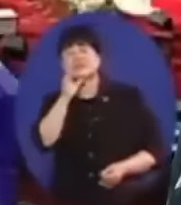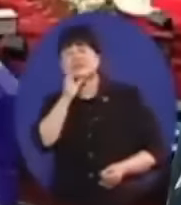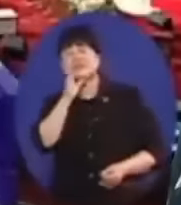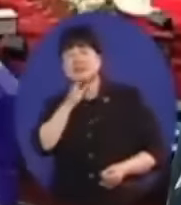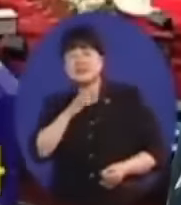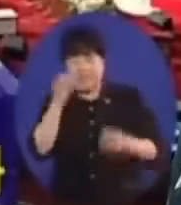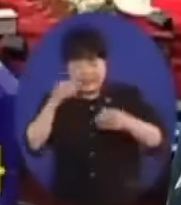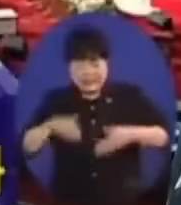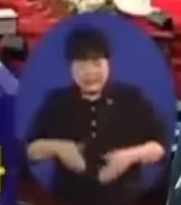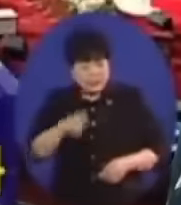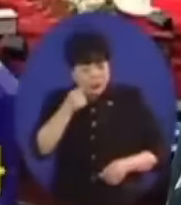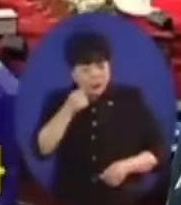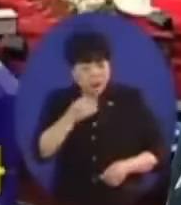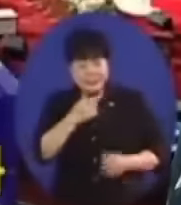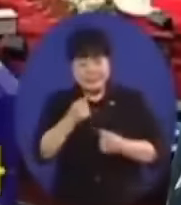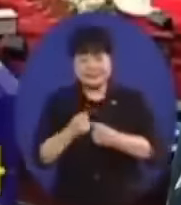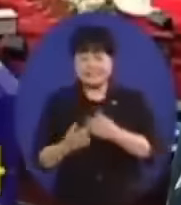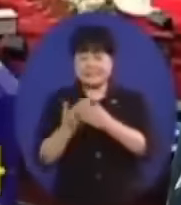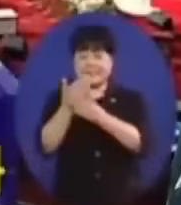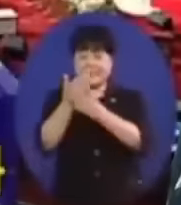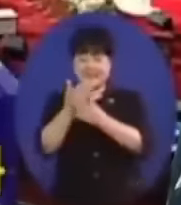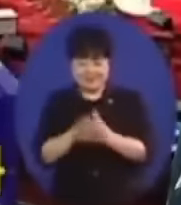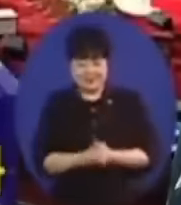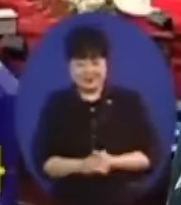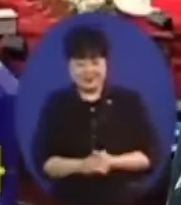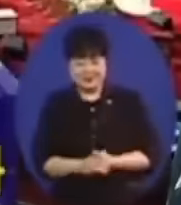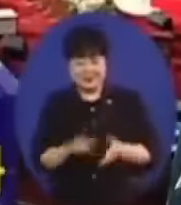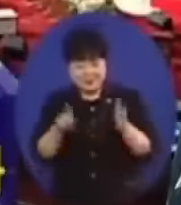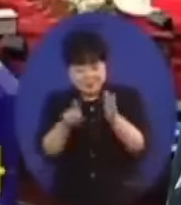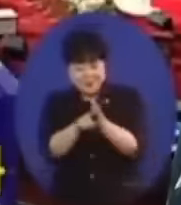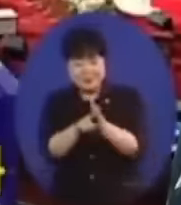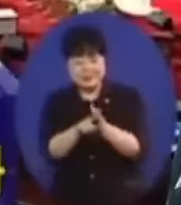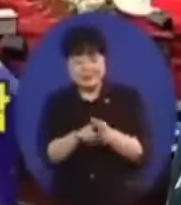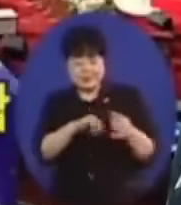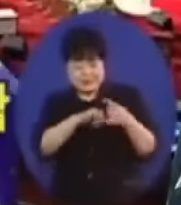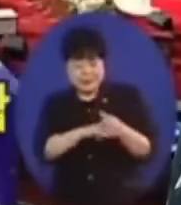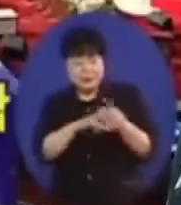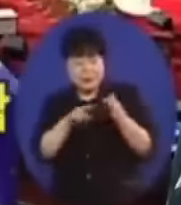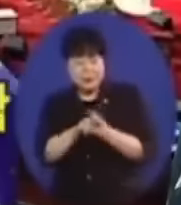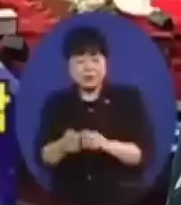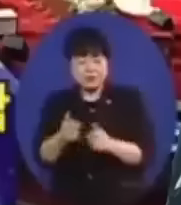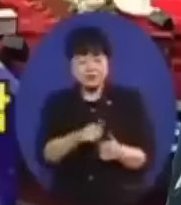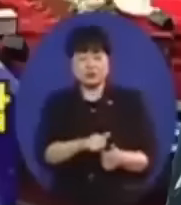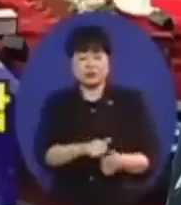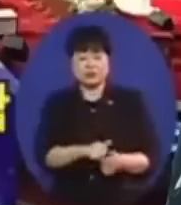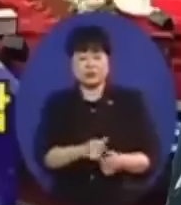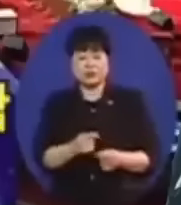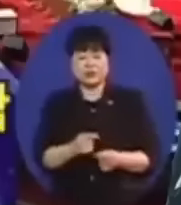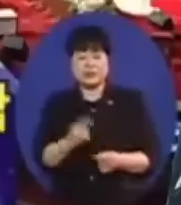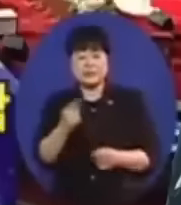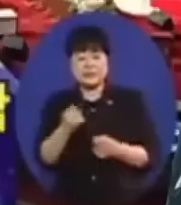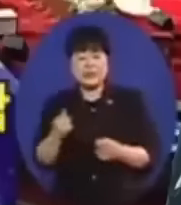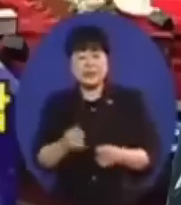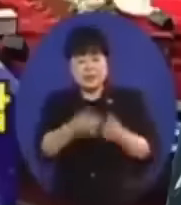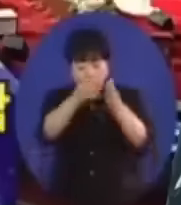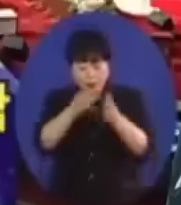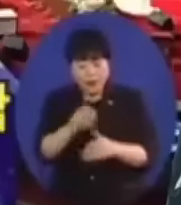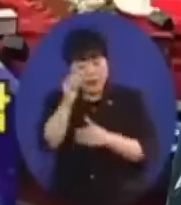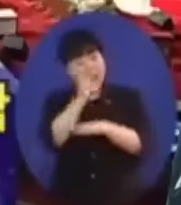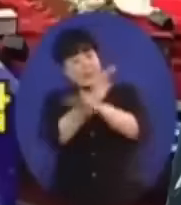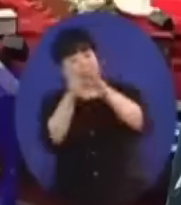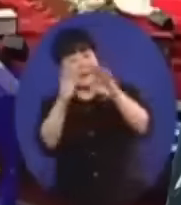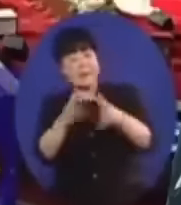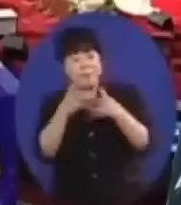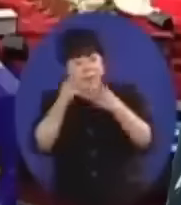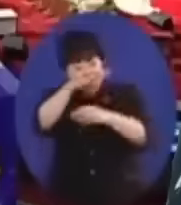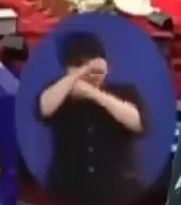단산하였으나 잉태할 수 있는 힘을 얻었으니 이는 약속하신 일을 미쁘신 줄 알았음이라. 이름으로 죽은 자와 같은 한 사람으로 말미암아 하늘의